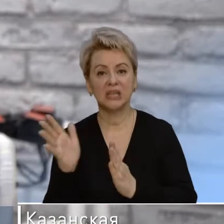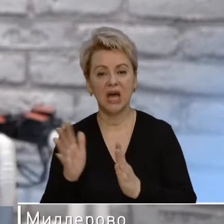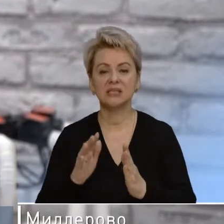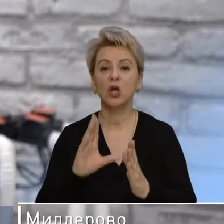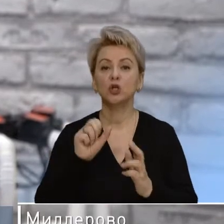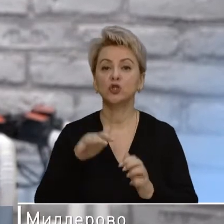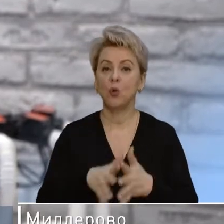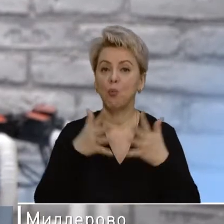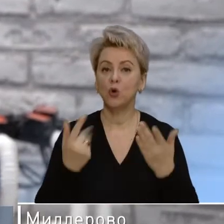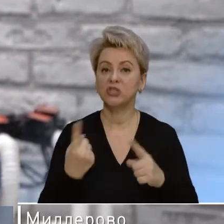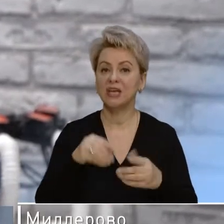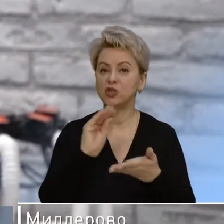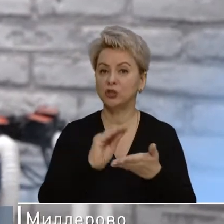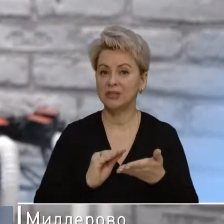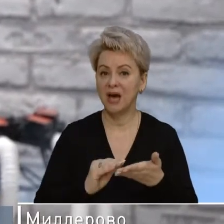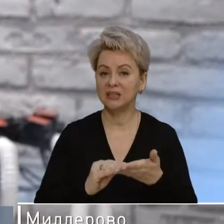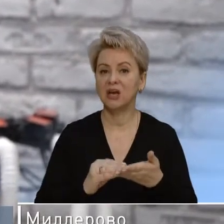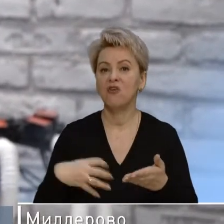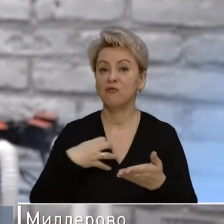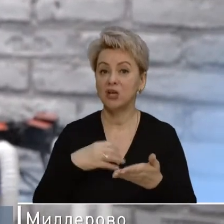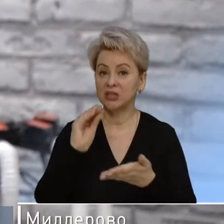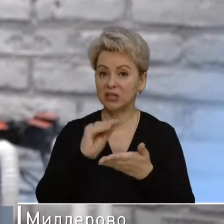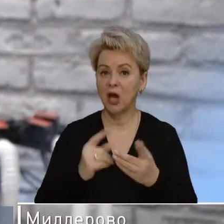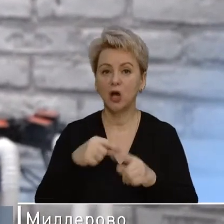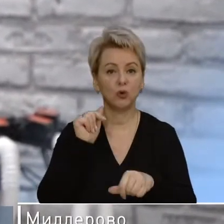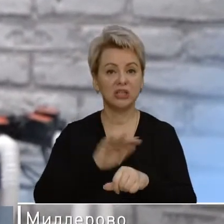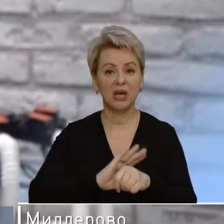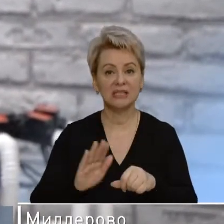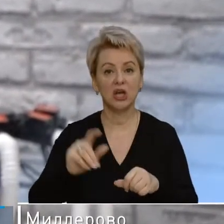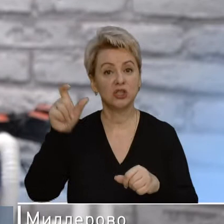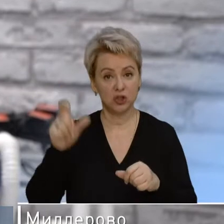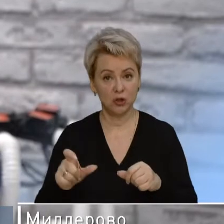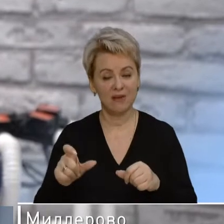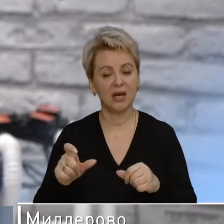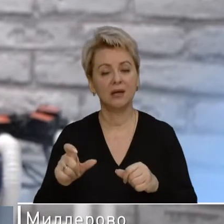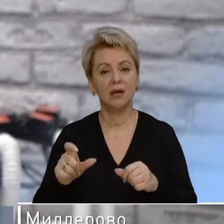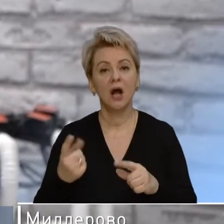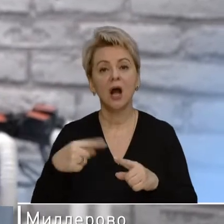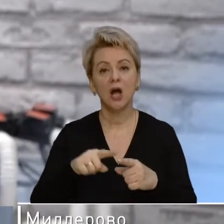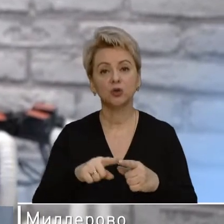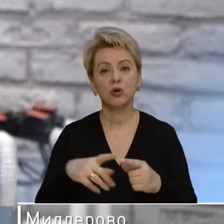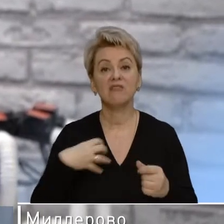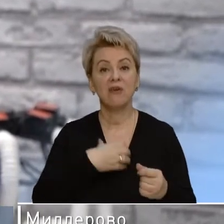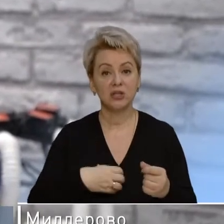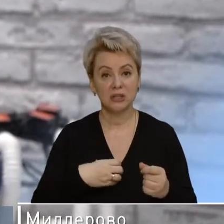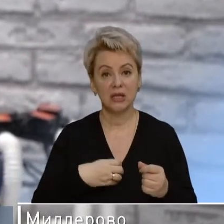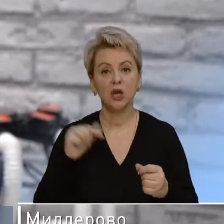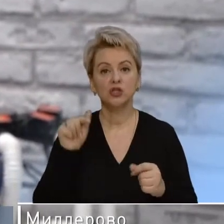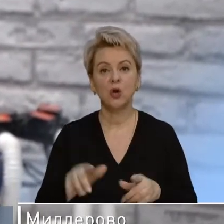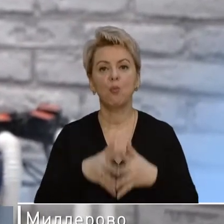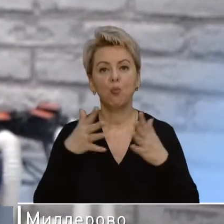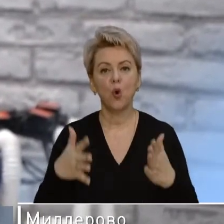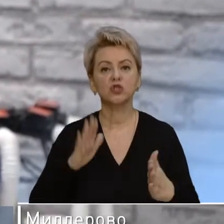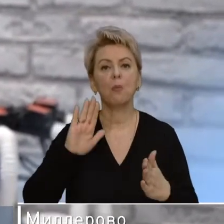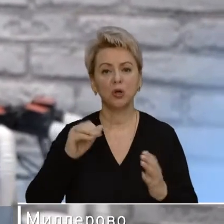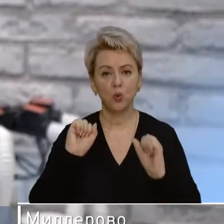Чем больше этих данных, причем валидных данных, которые не касаются рука человека, которые актуальны, тем больше